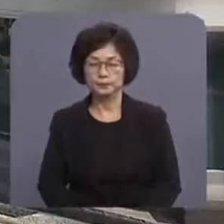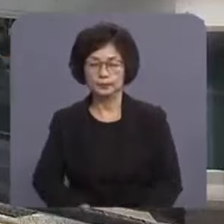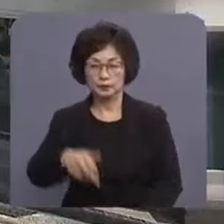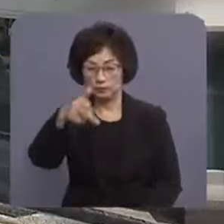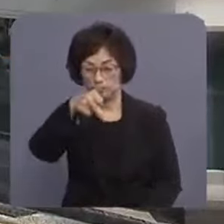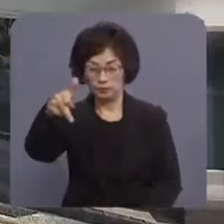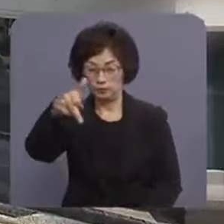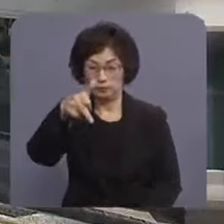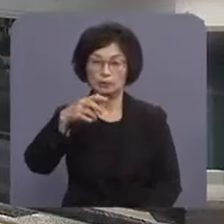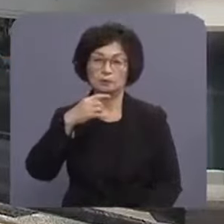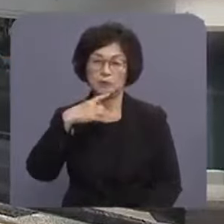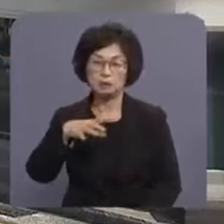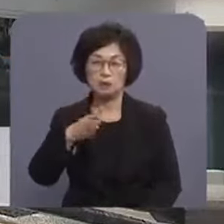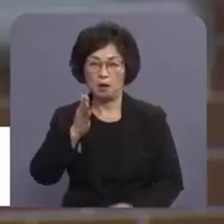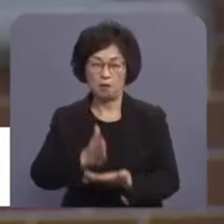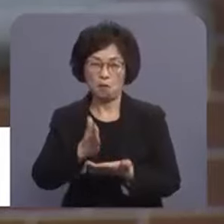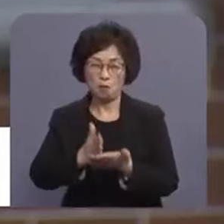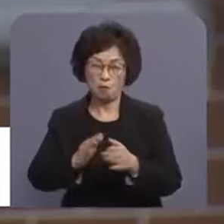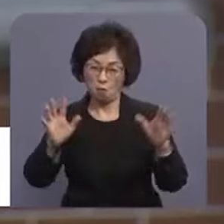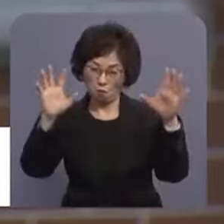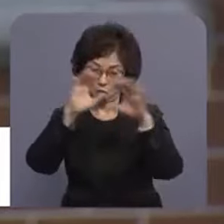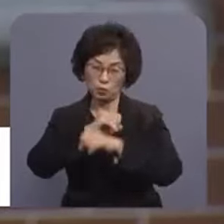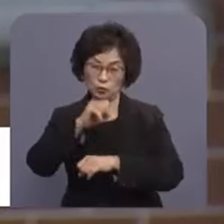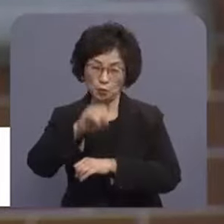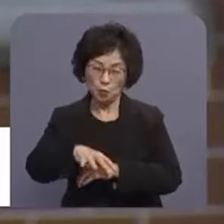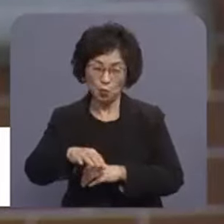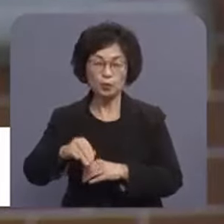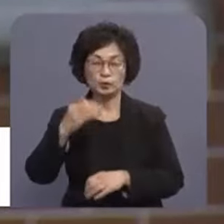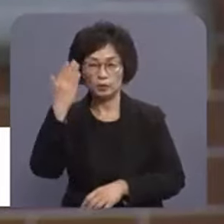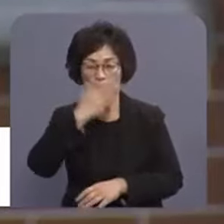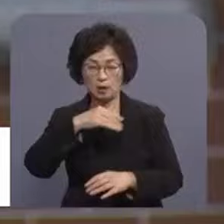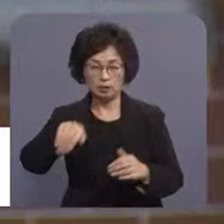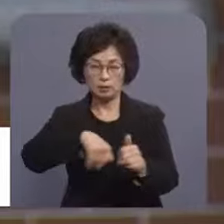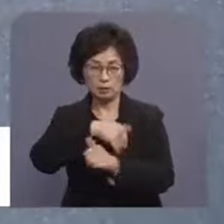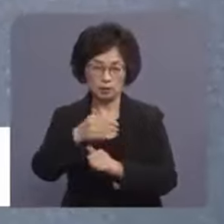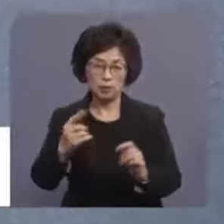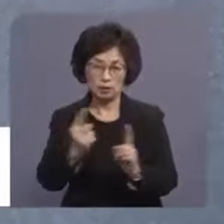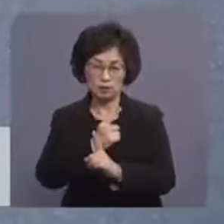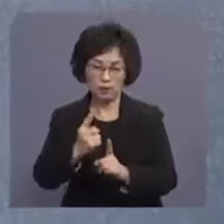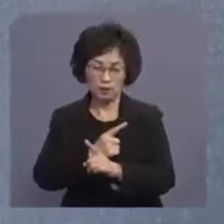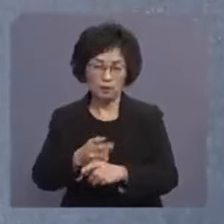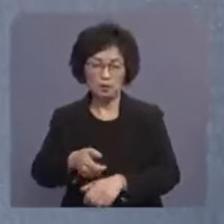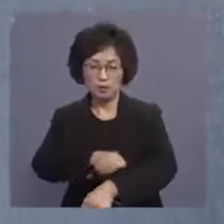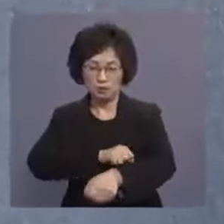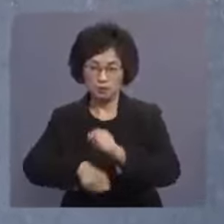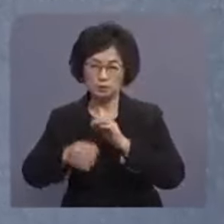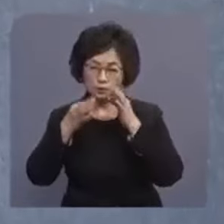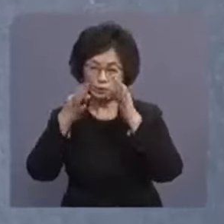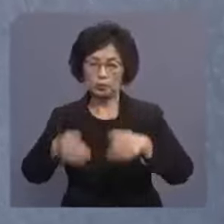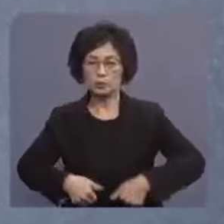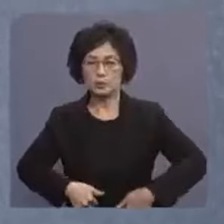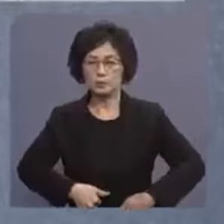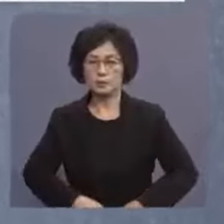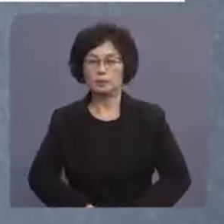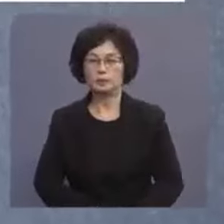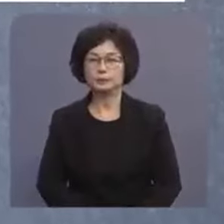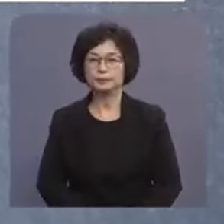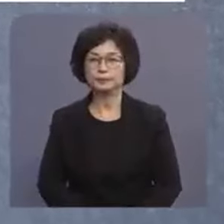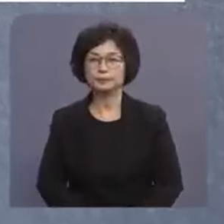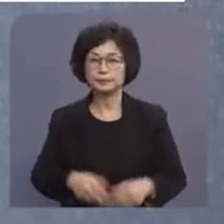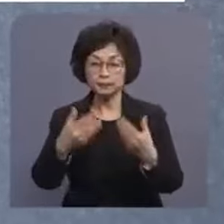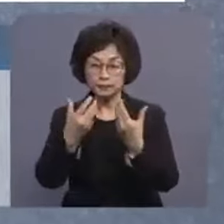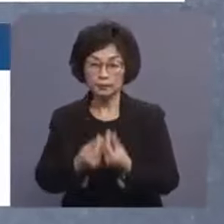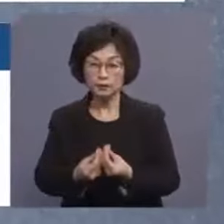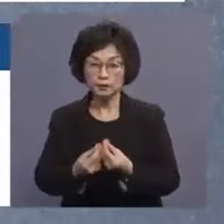CCTV 의존에서 벗어나 어두운 골목 환경 정비 등 보다 적극적인 예방책을 마련해야 한다는 지적입니다. 뭐 예를